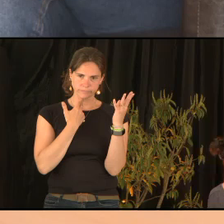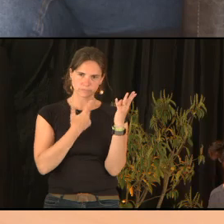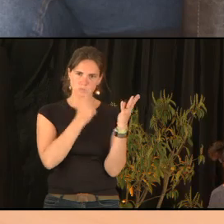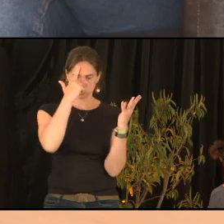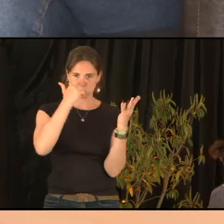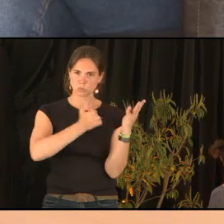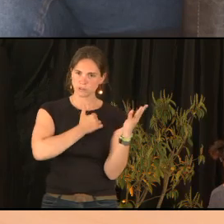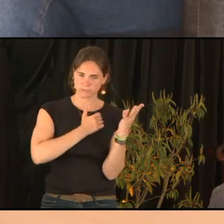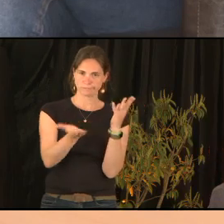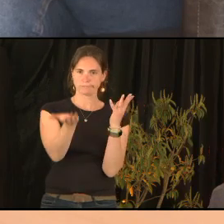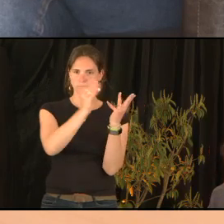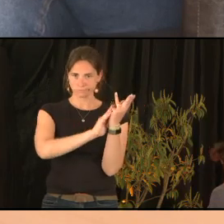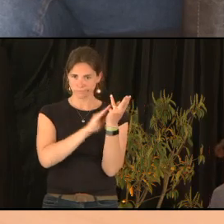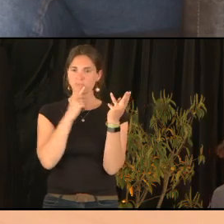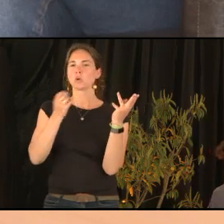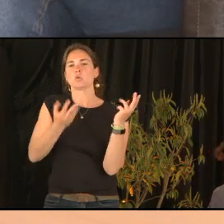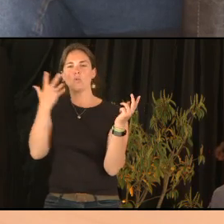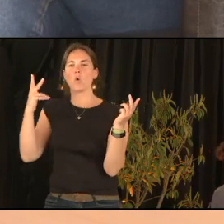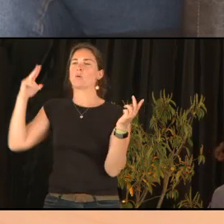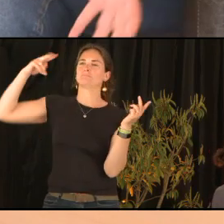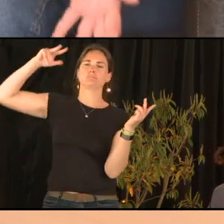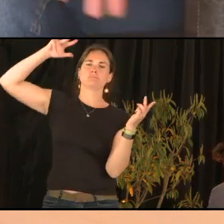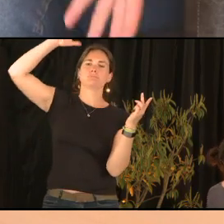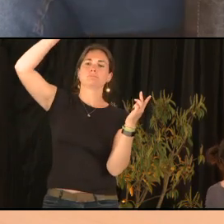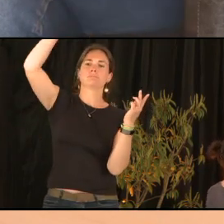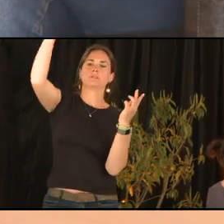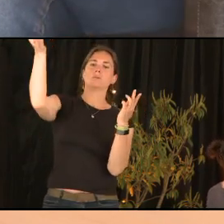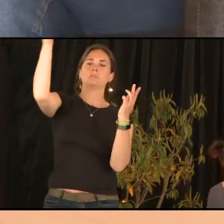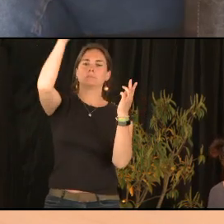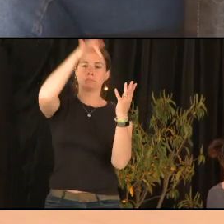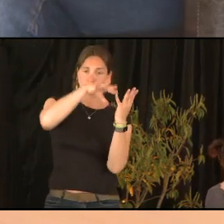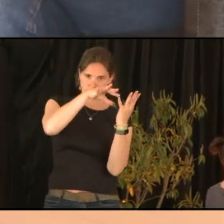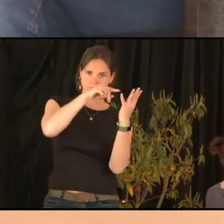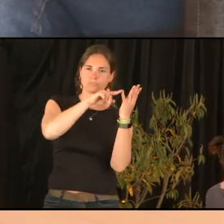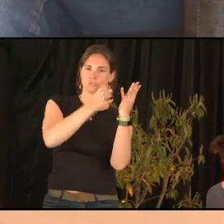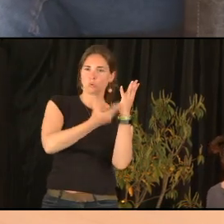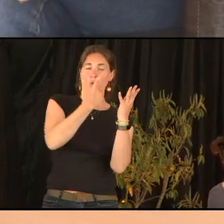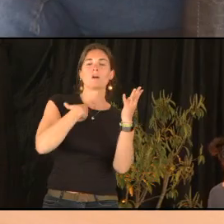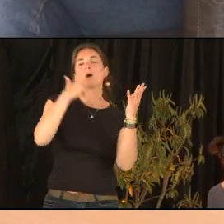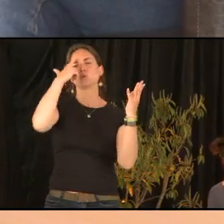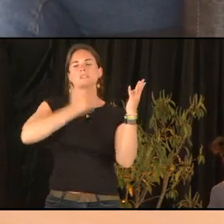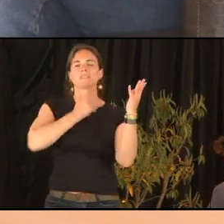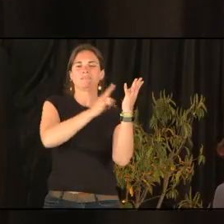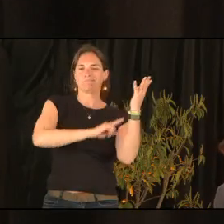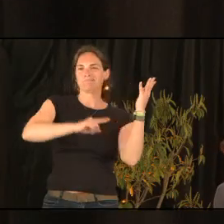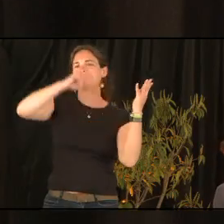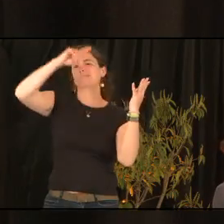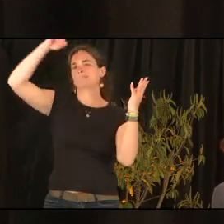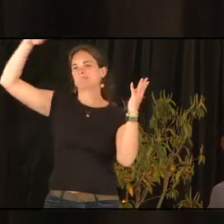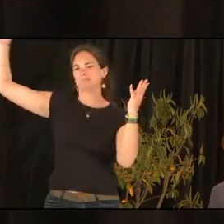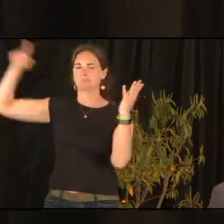une nouvelle recrue qui arrive, il est litreillé, et puis le cercueil du suicidé, c'est un